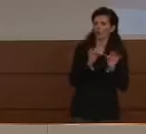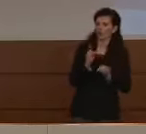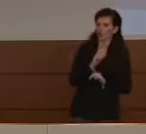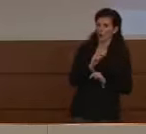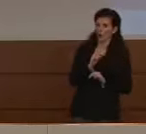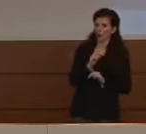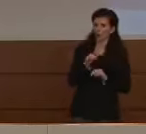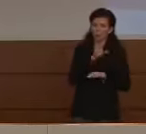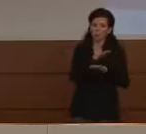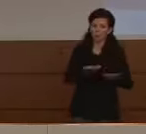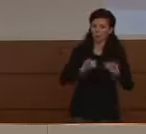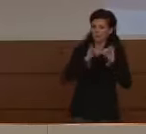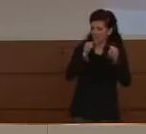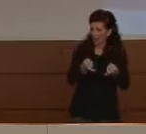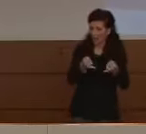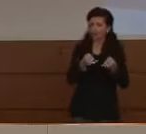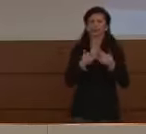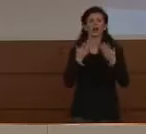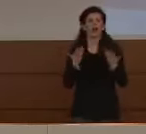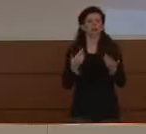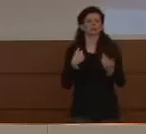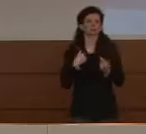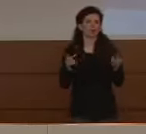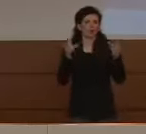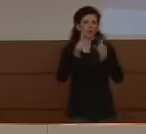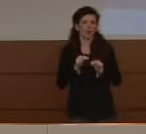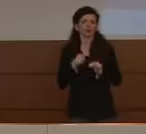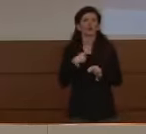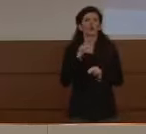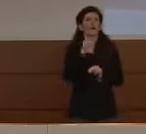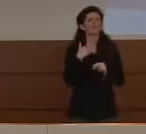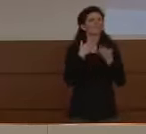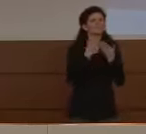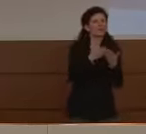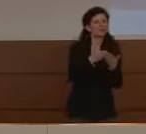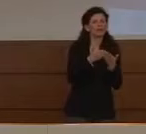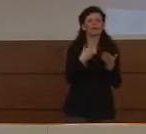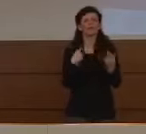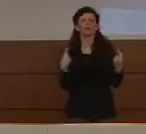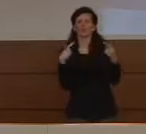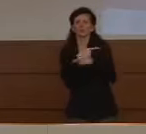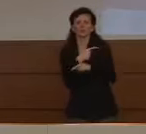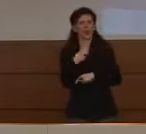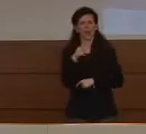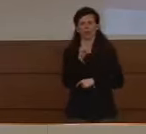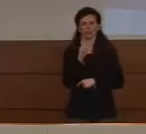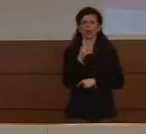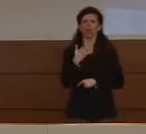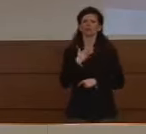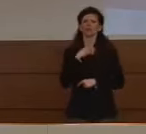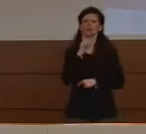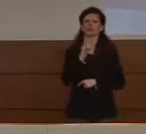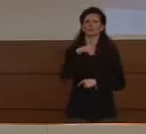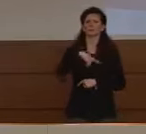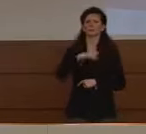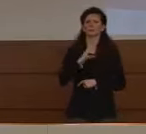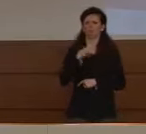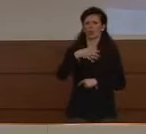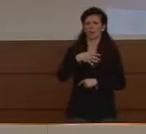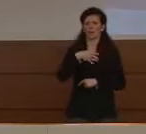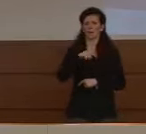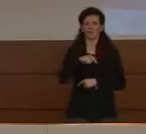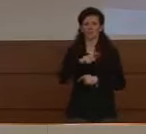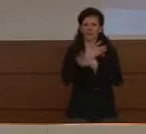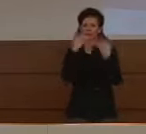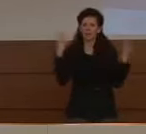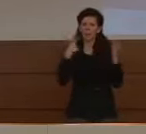allora le ripeto non è questione di essere favorevoli o contrari esiste un dpcm che chiaramente indica